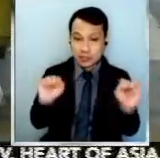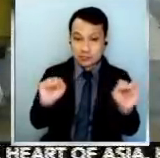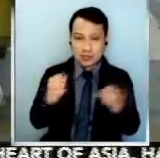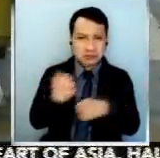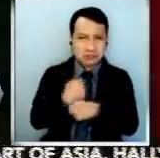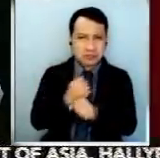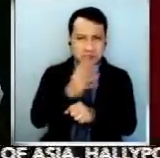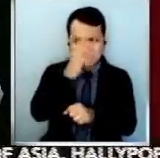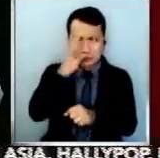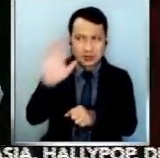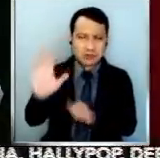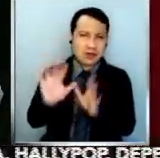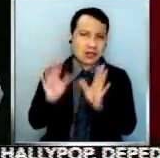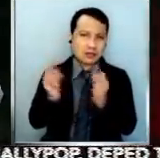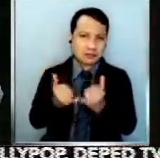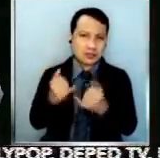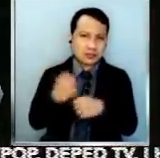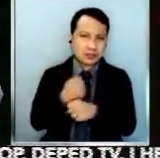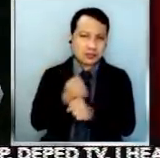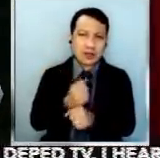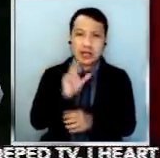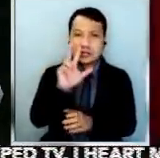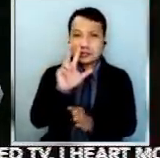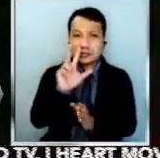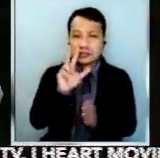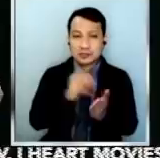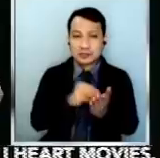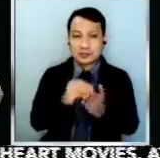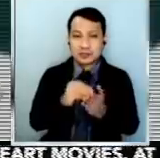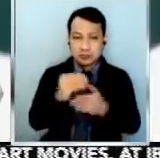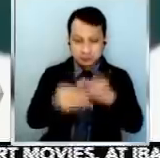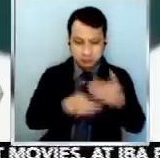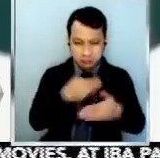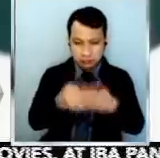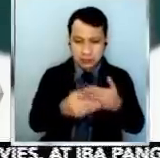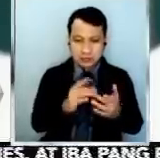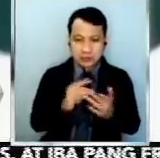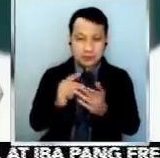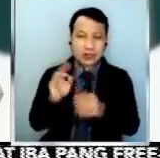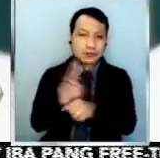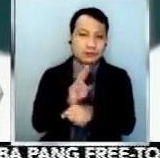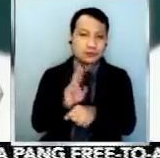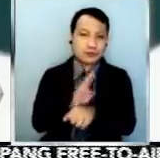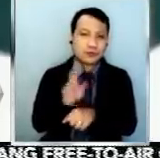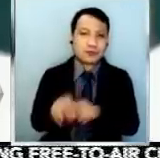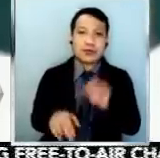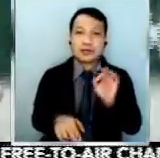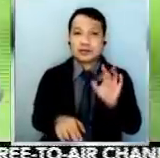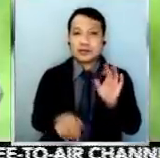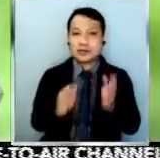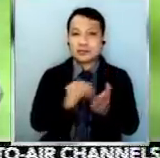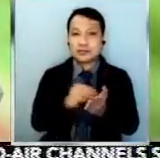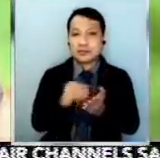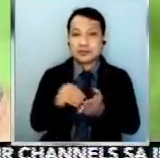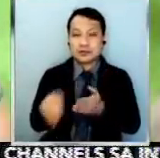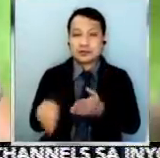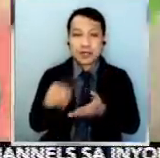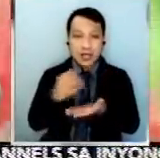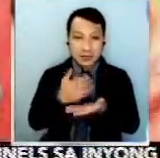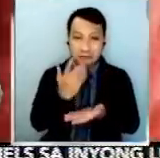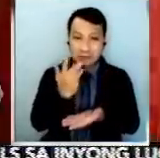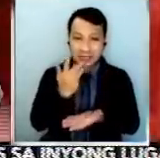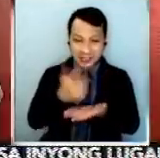ang kumpanya. 3 milyong yarda ng special fabric ang nagamit mula sa 18 milyong plastic bottles. Hindi lang